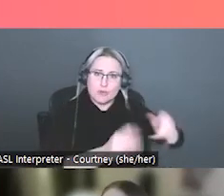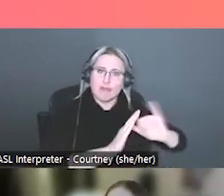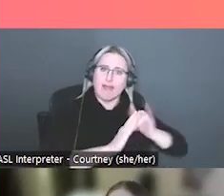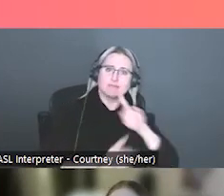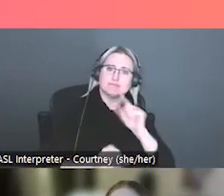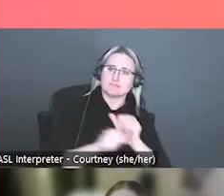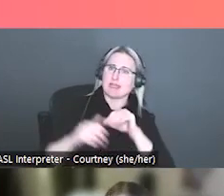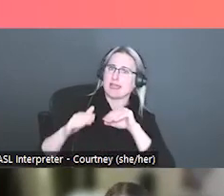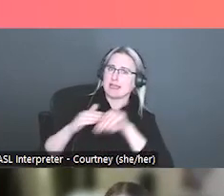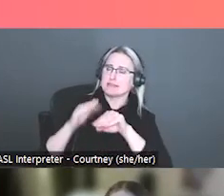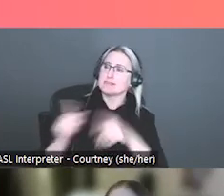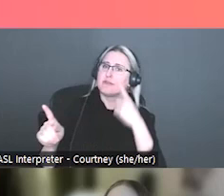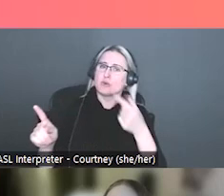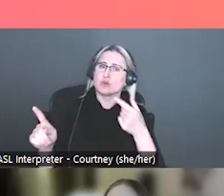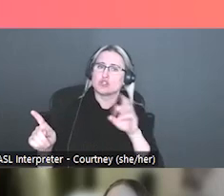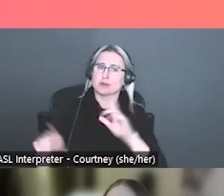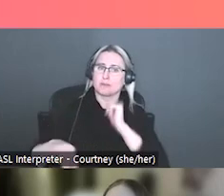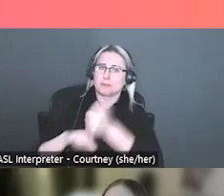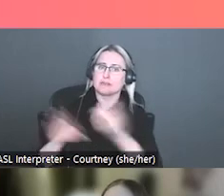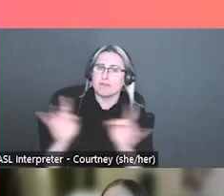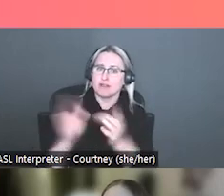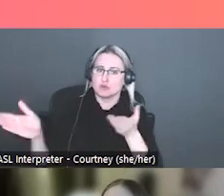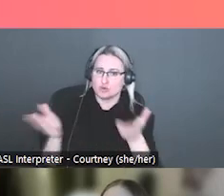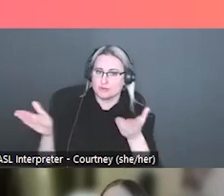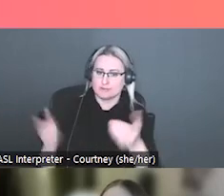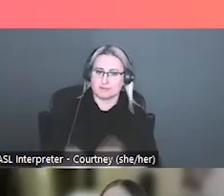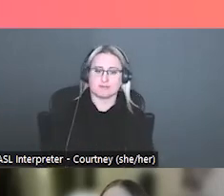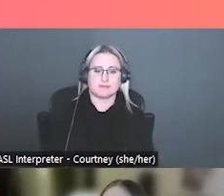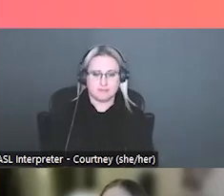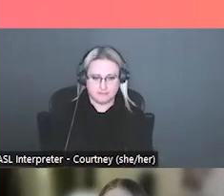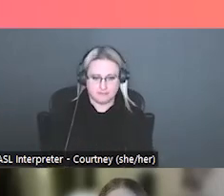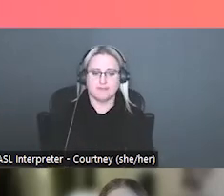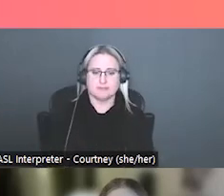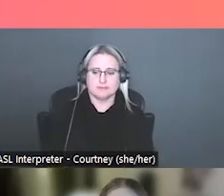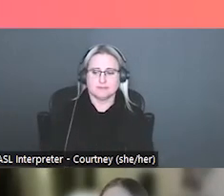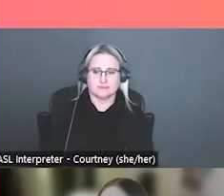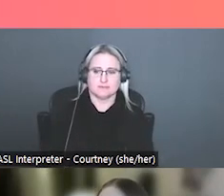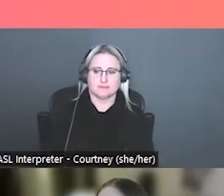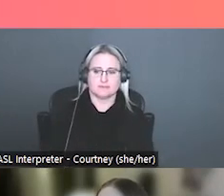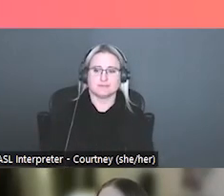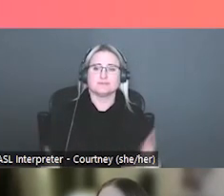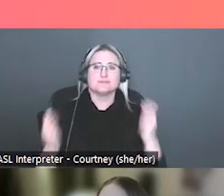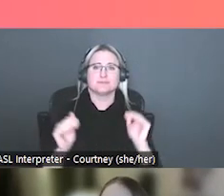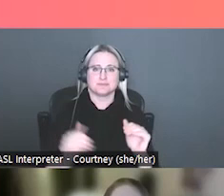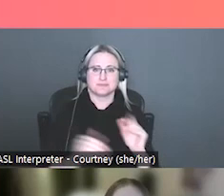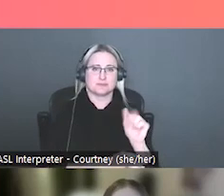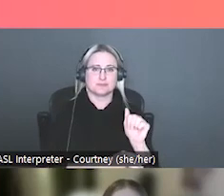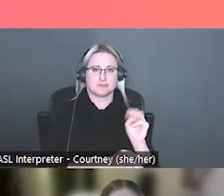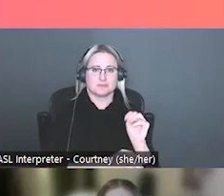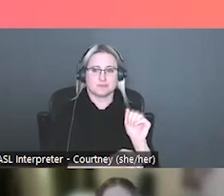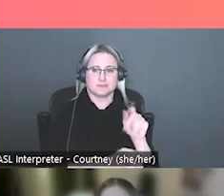niveau individuel et à l'accès aux services de lutte contre la violence fondée sur le sexe.